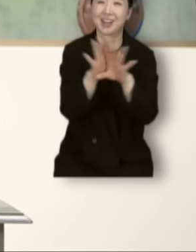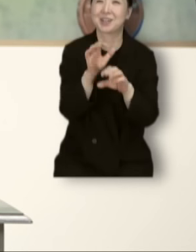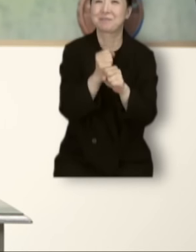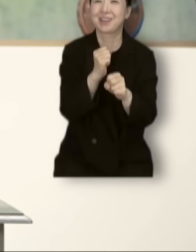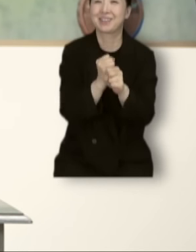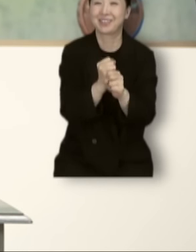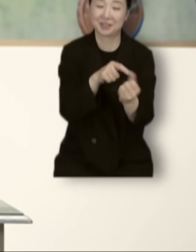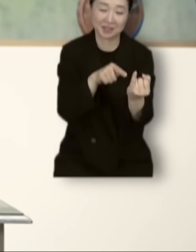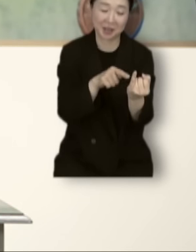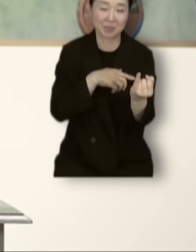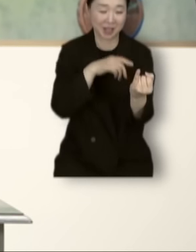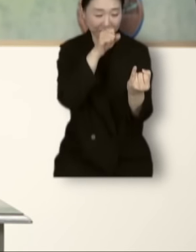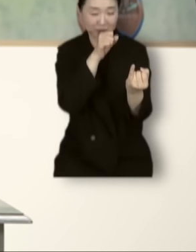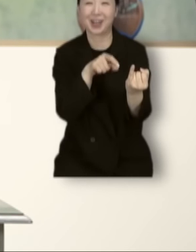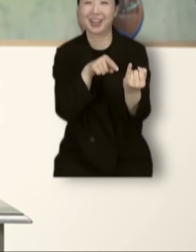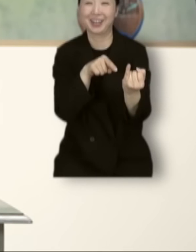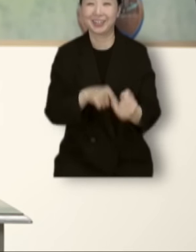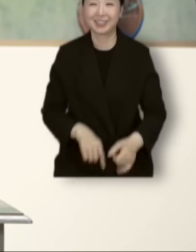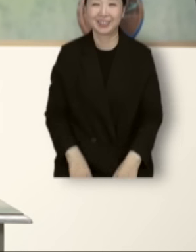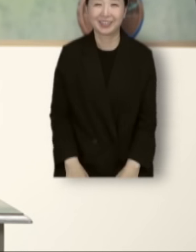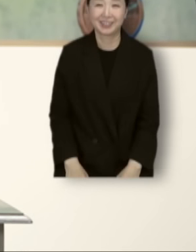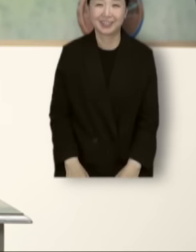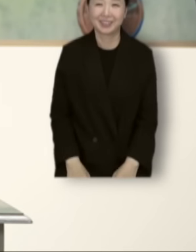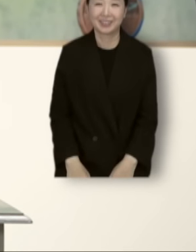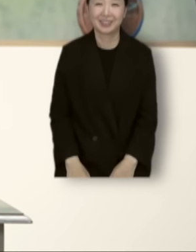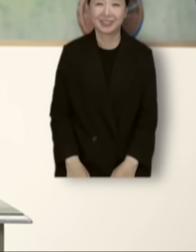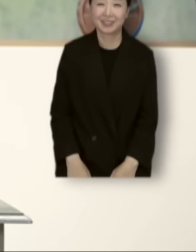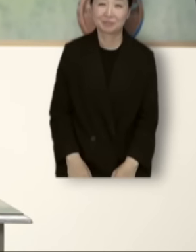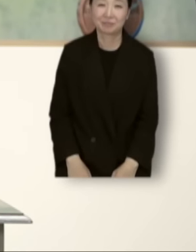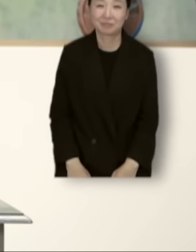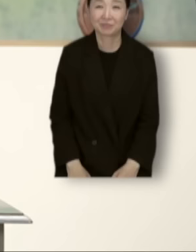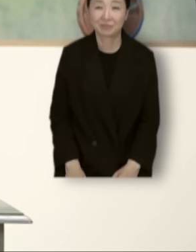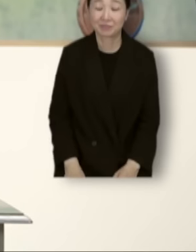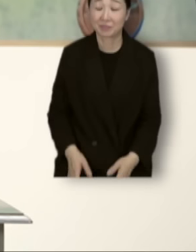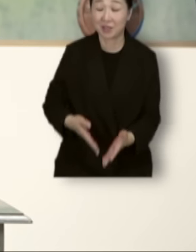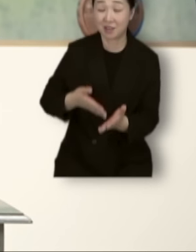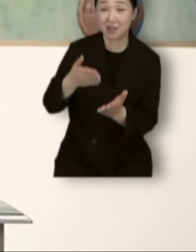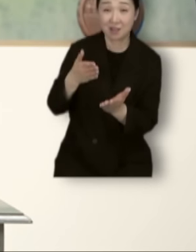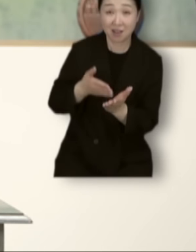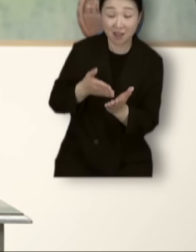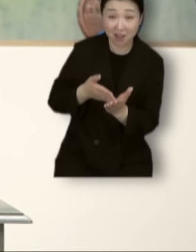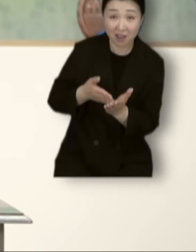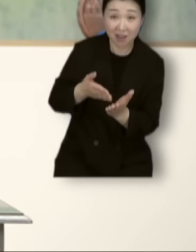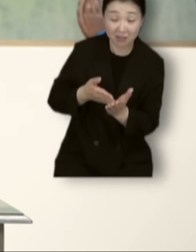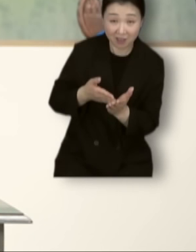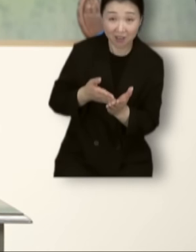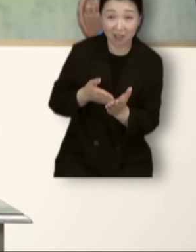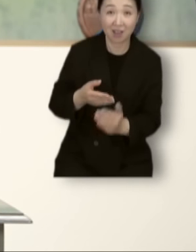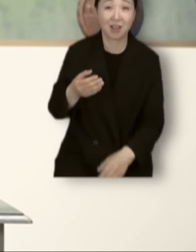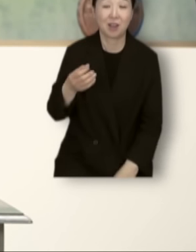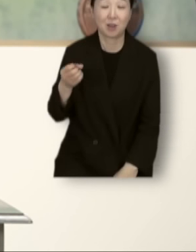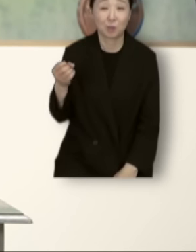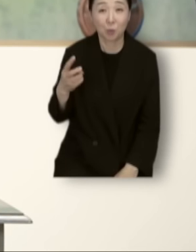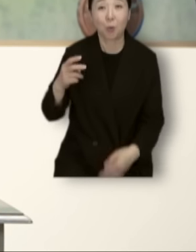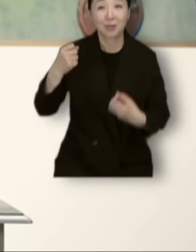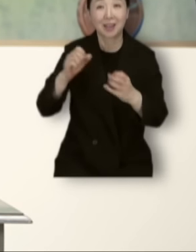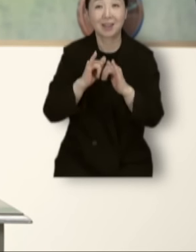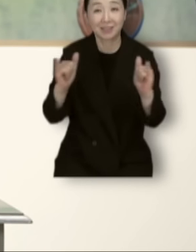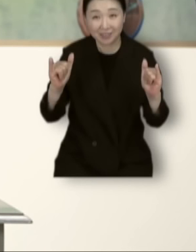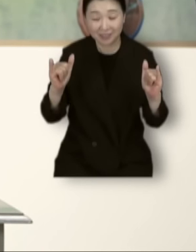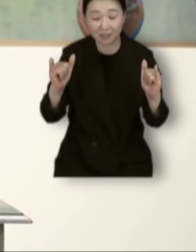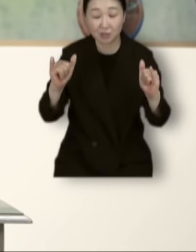제가 정말 좋아하는 그런 분입니다 아나테이너 예 원조 아나테이너이자 지금은 뭐